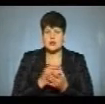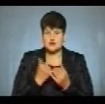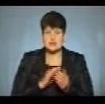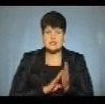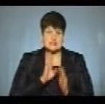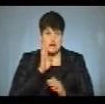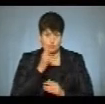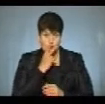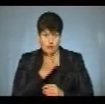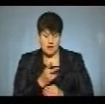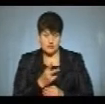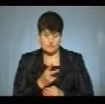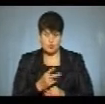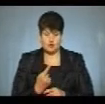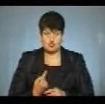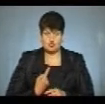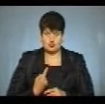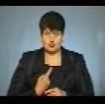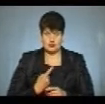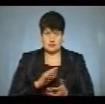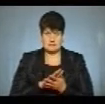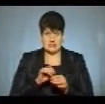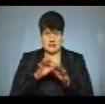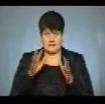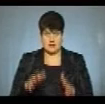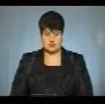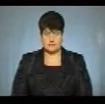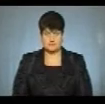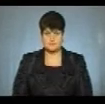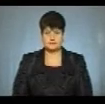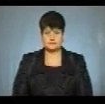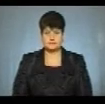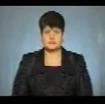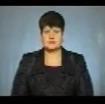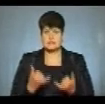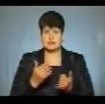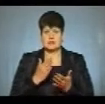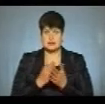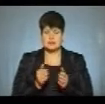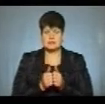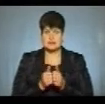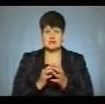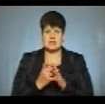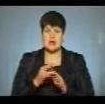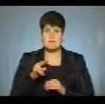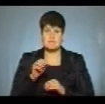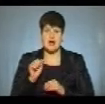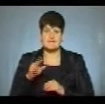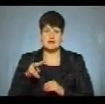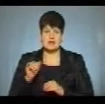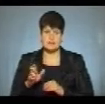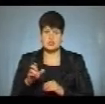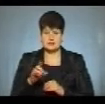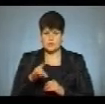побачив сторож сміттєзвалища. Там побувала і наша знімальна група. Ми зараз знаходимося поблизу села Павлів Бережанського району. Тут